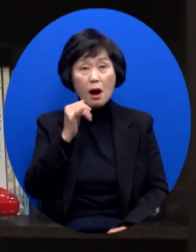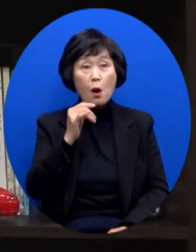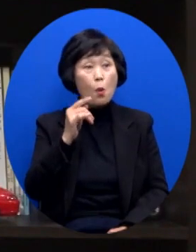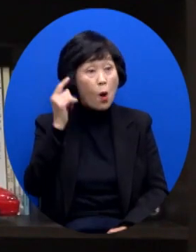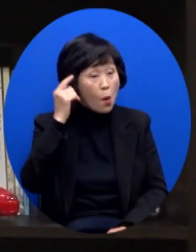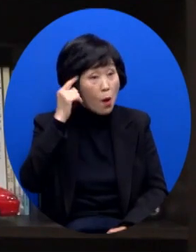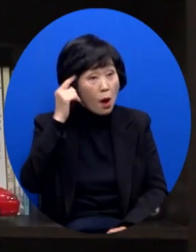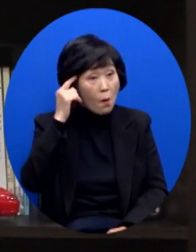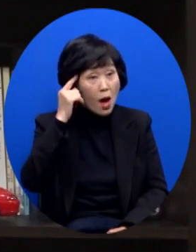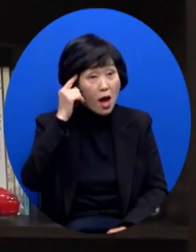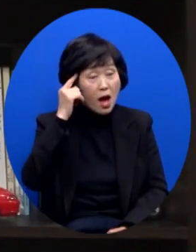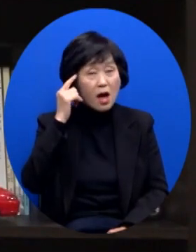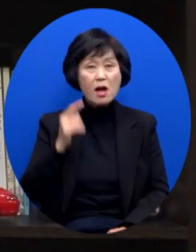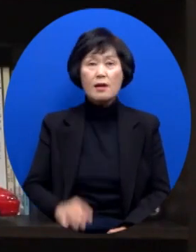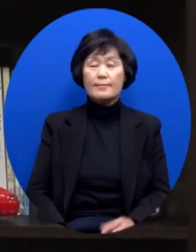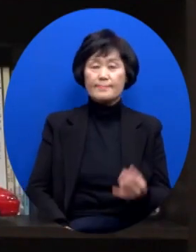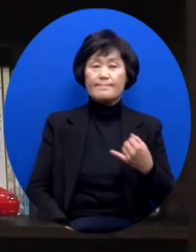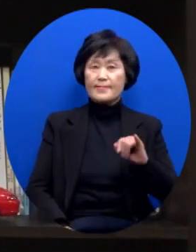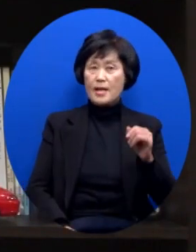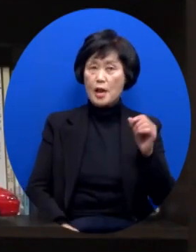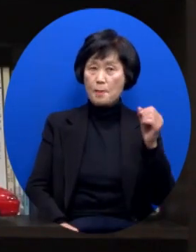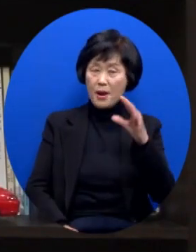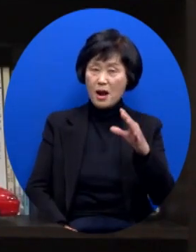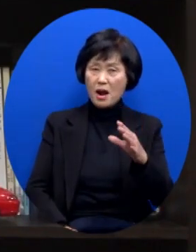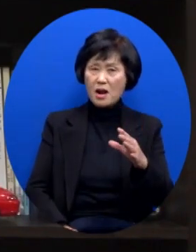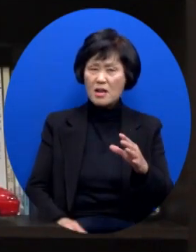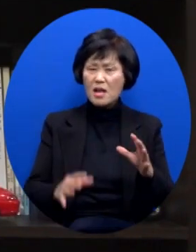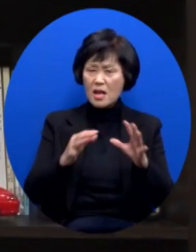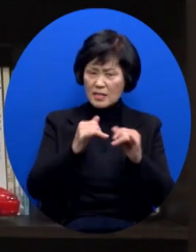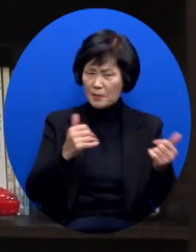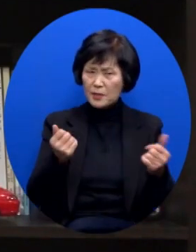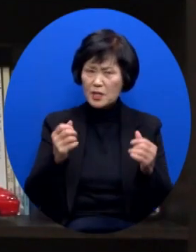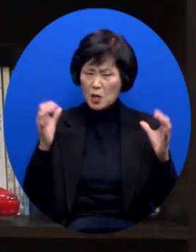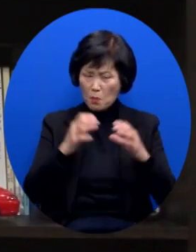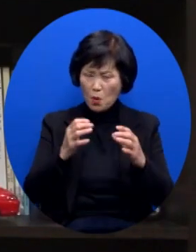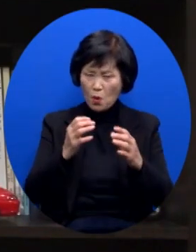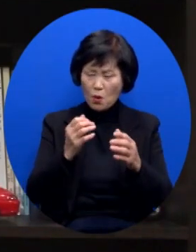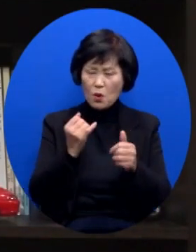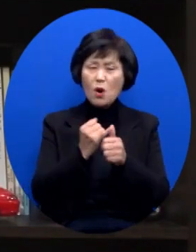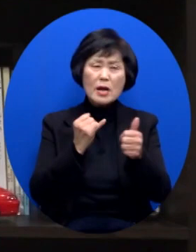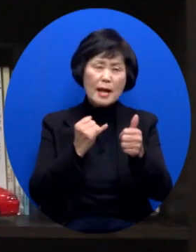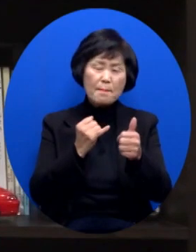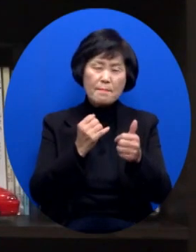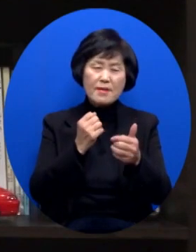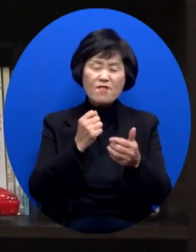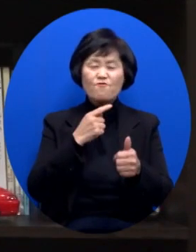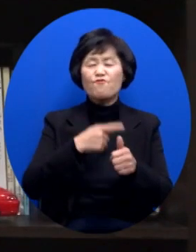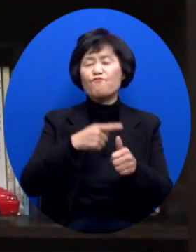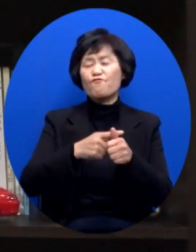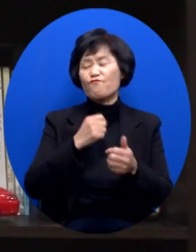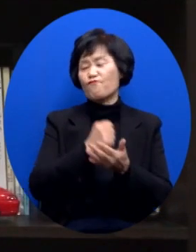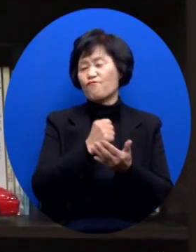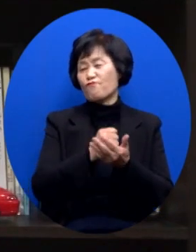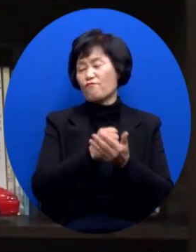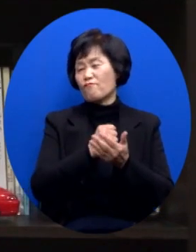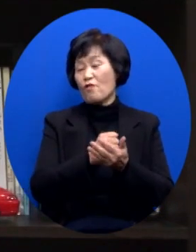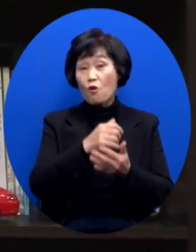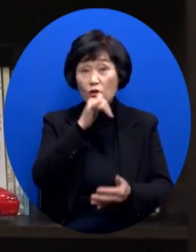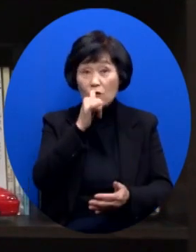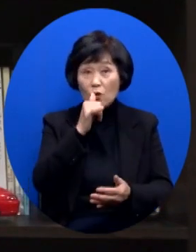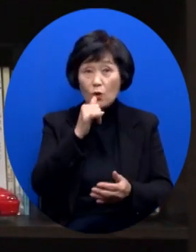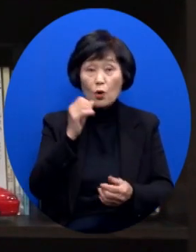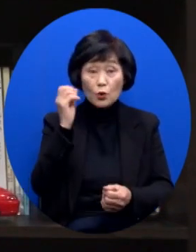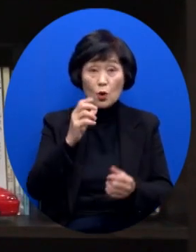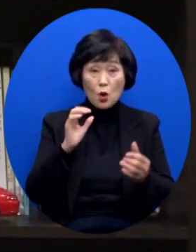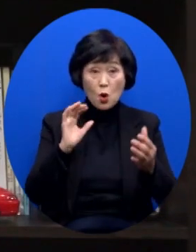들어보니까 모여서 여인분들이 남편 흉을 보는 것을 봤던 겁니다. 또